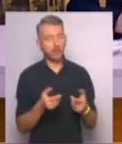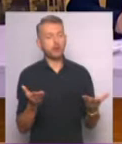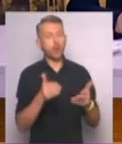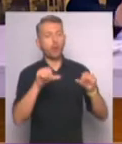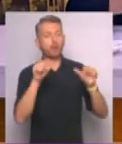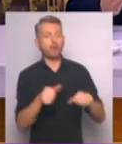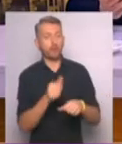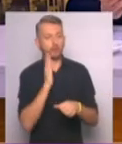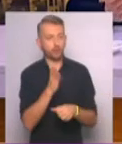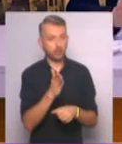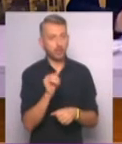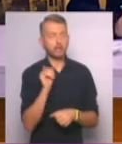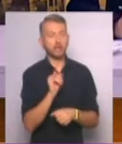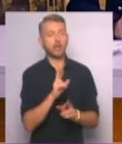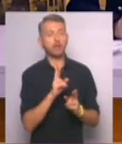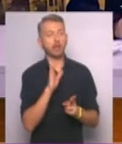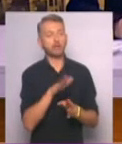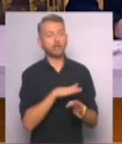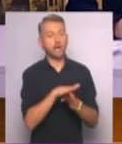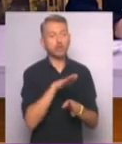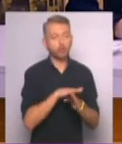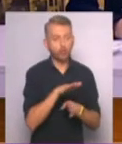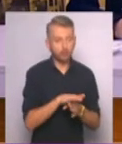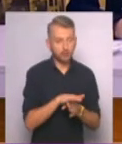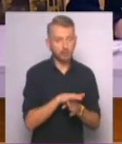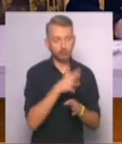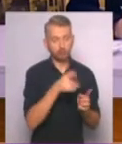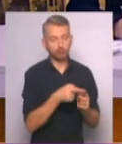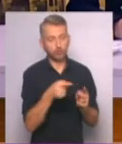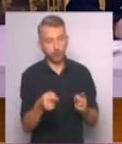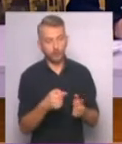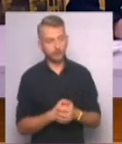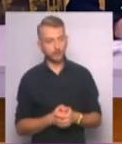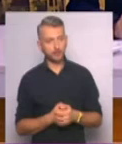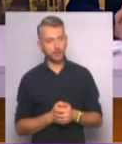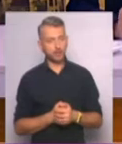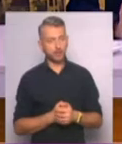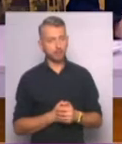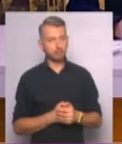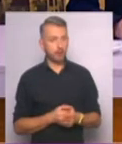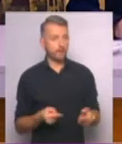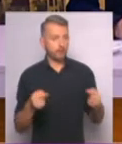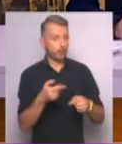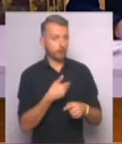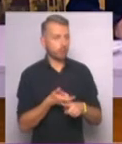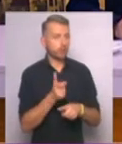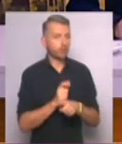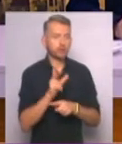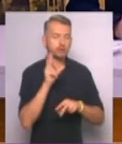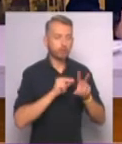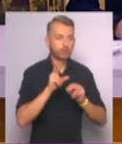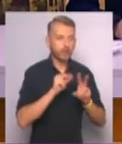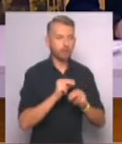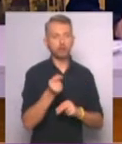він набуде, і як цілі, це буде реалізовуватися, також і строки. Да. Відповідно, ми дуже сподіваємось на те,